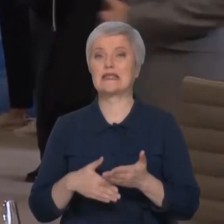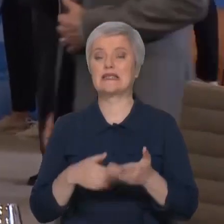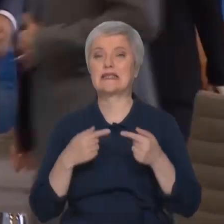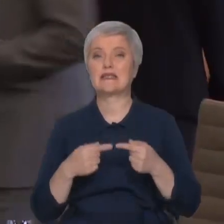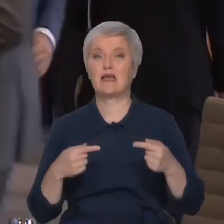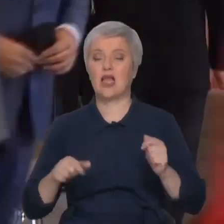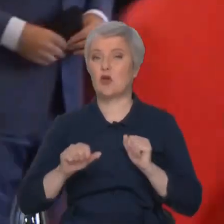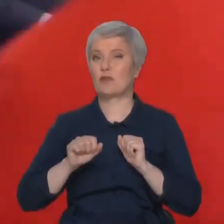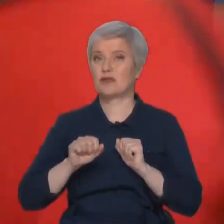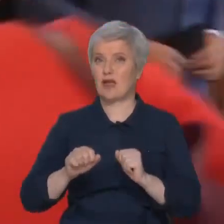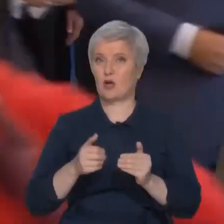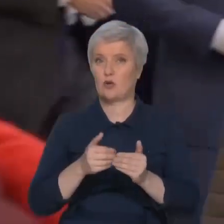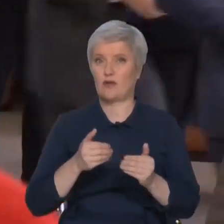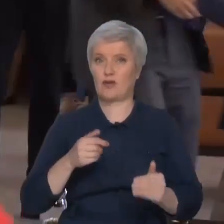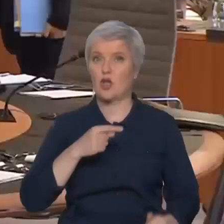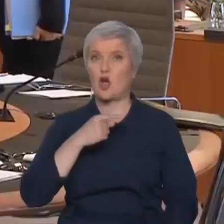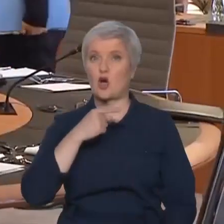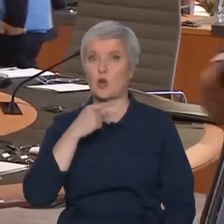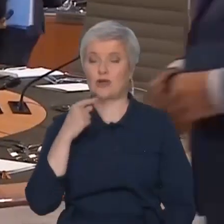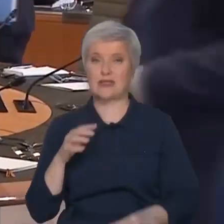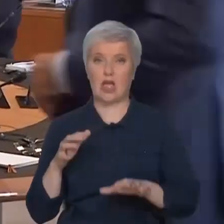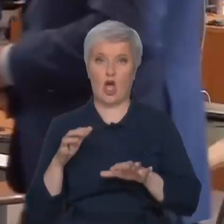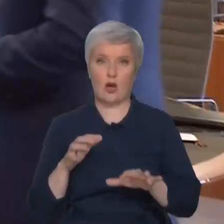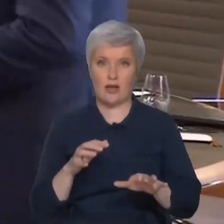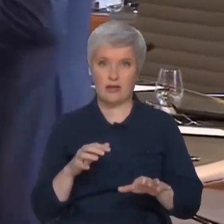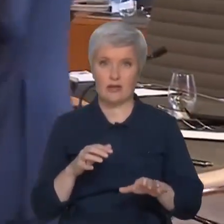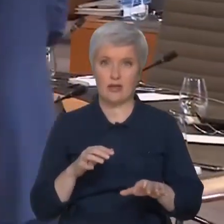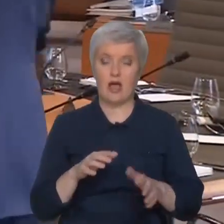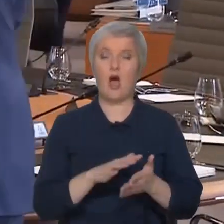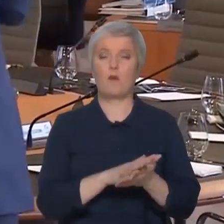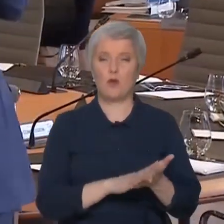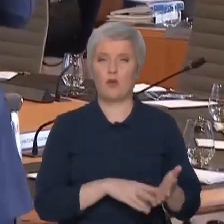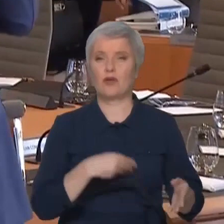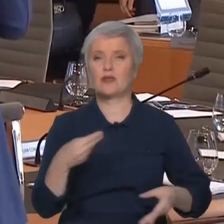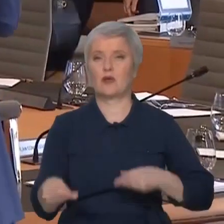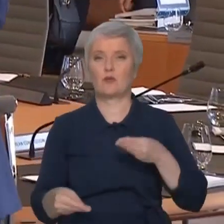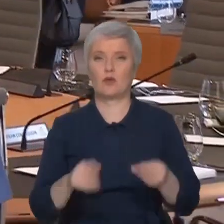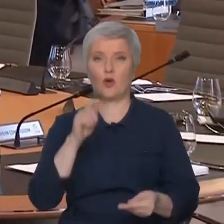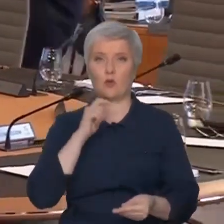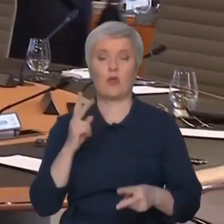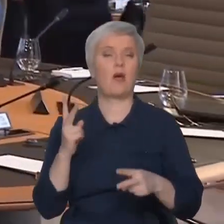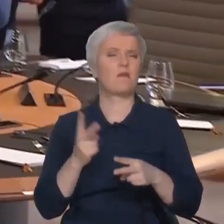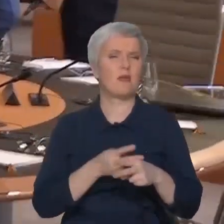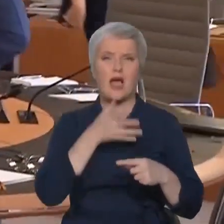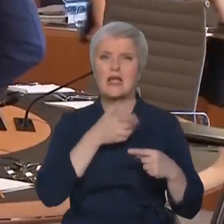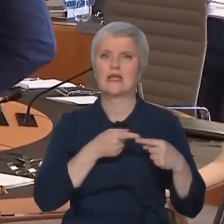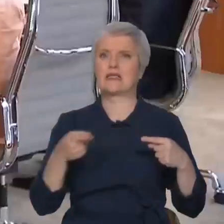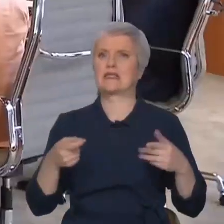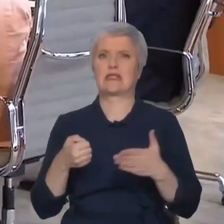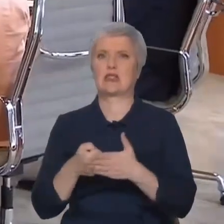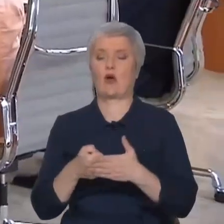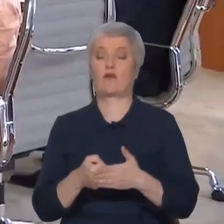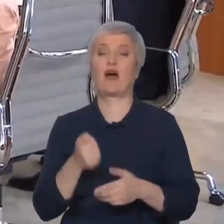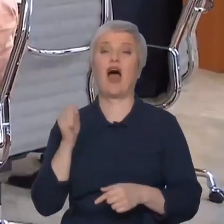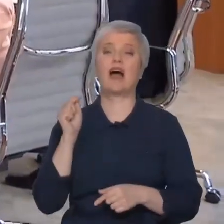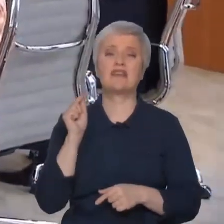Захисту від російської агресії лідери налаштовані забезпечувати Україну і далі, причому безстроково, а стільки, скільки знадобиться. Це хочуть